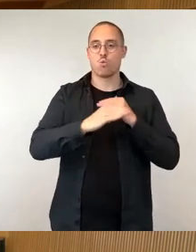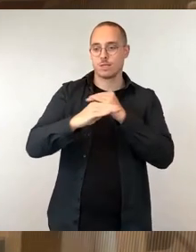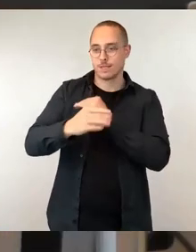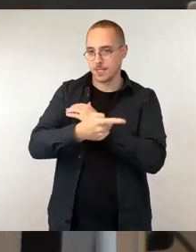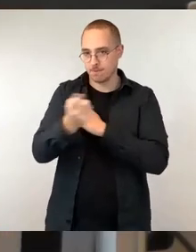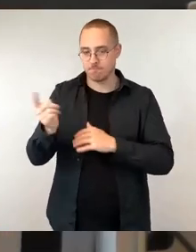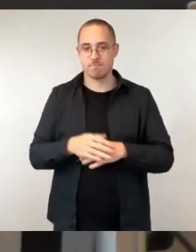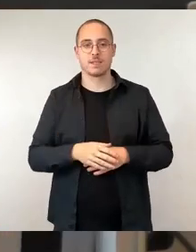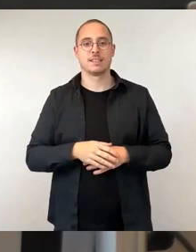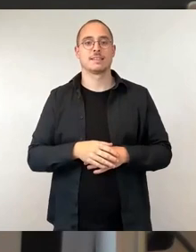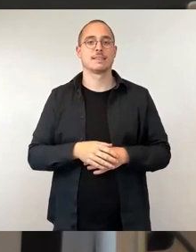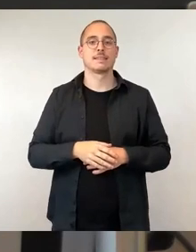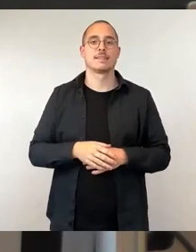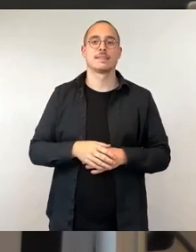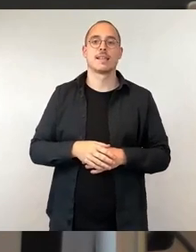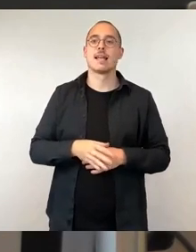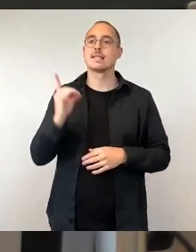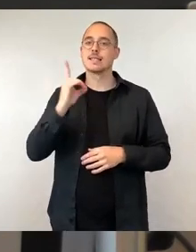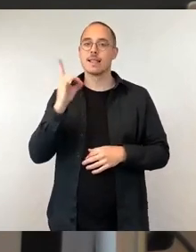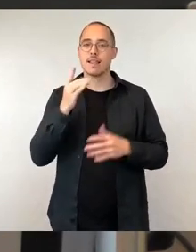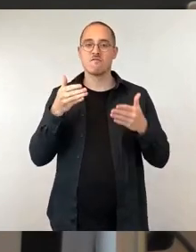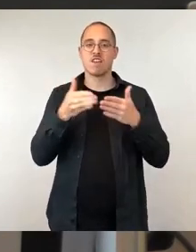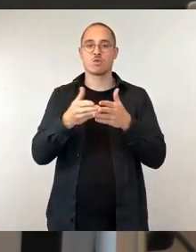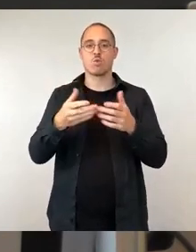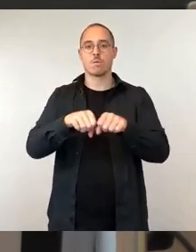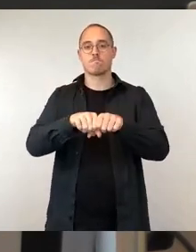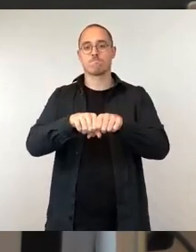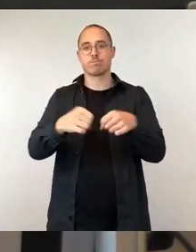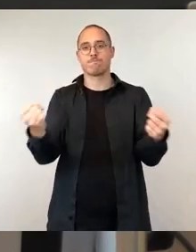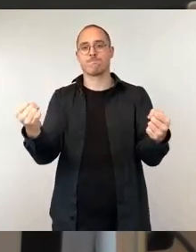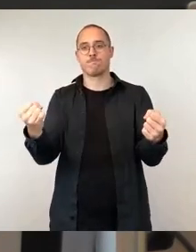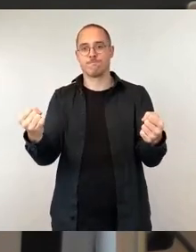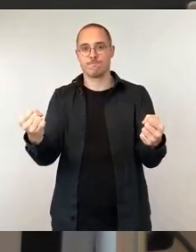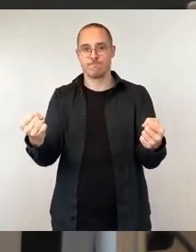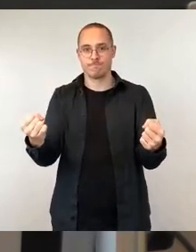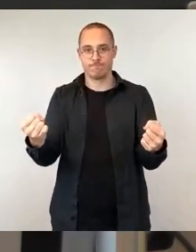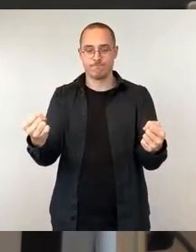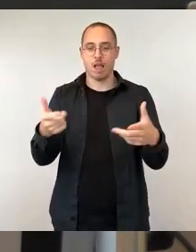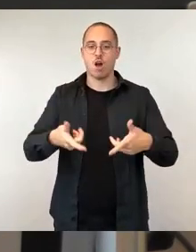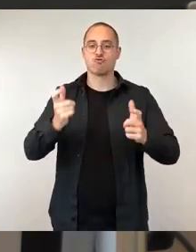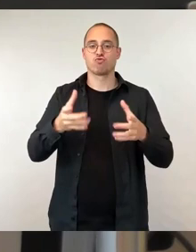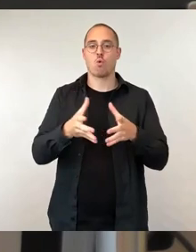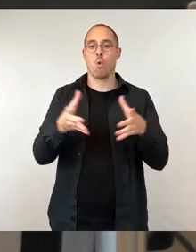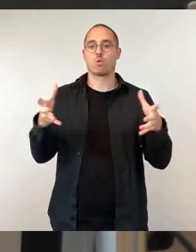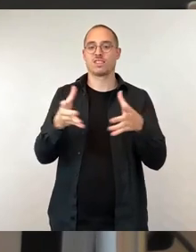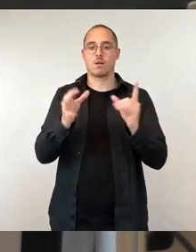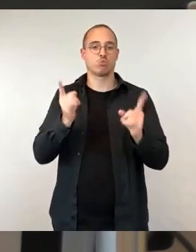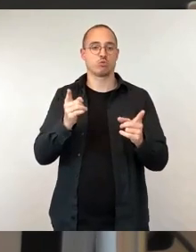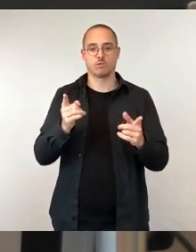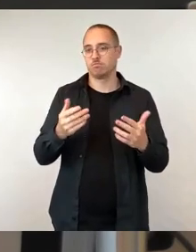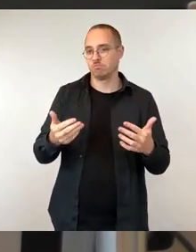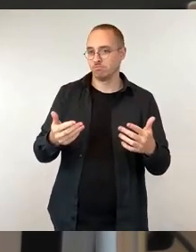ist zerbrochen. Wir haben die Ausschussgrößen anzupassen. Soweit erstmal